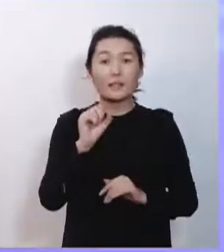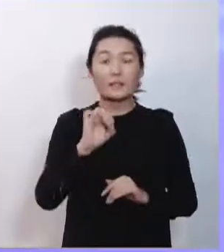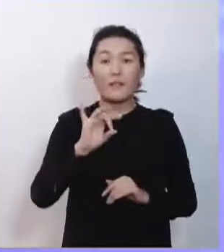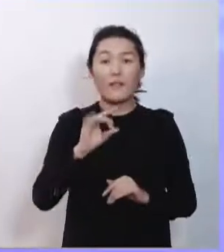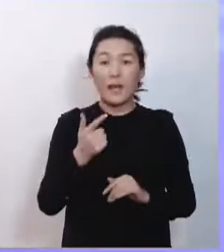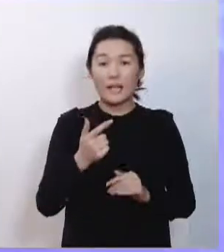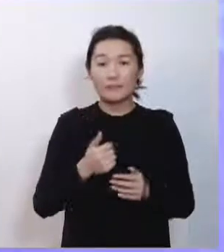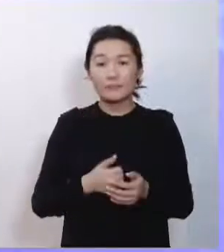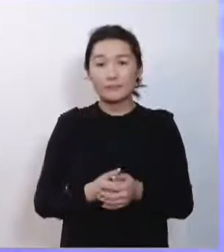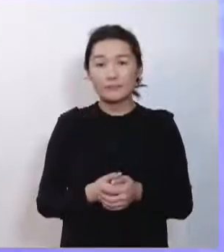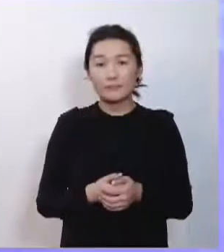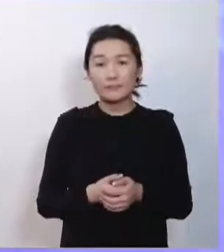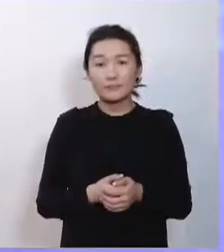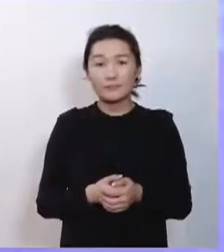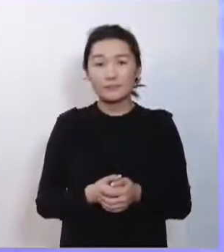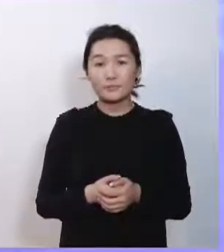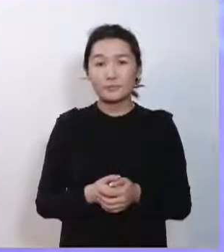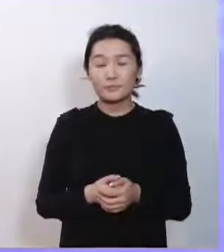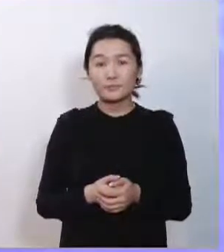январь.